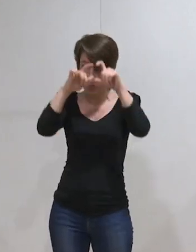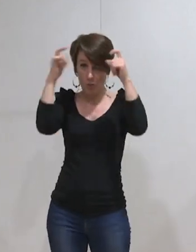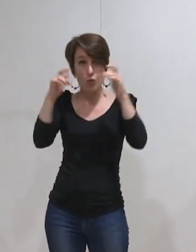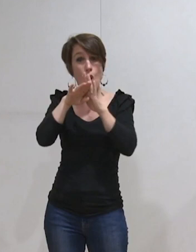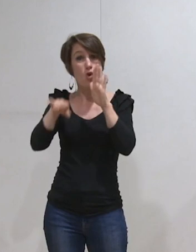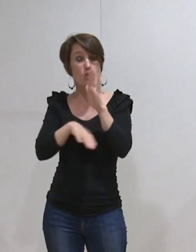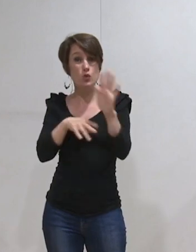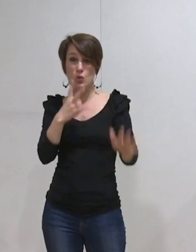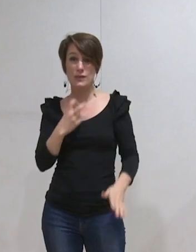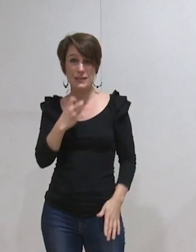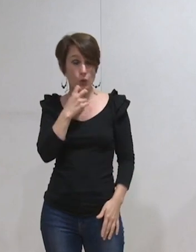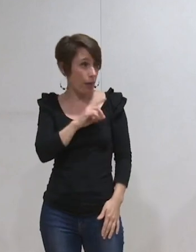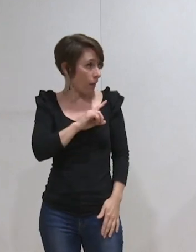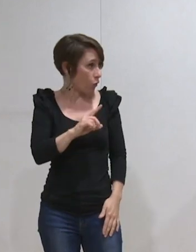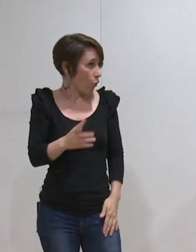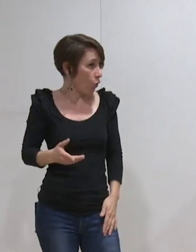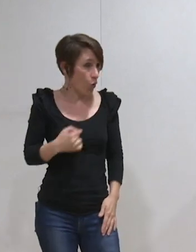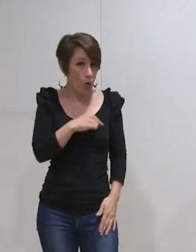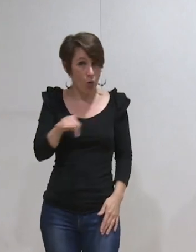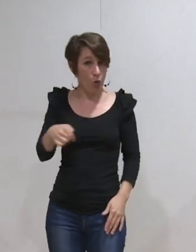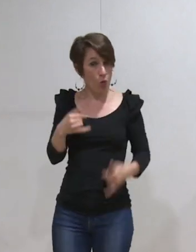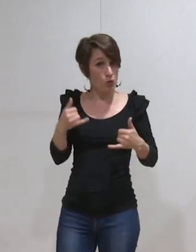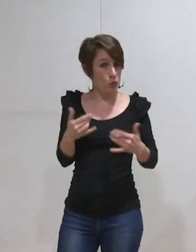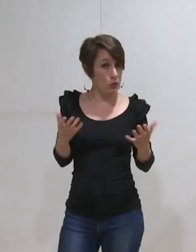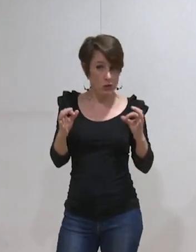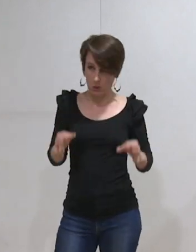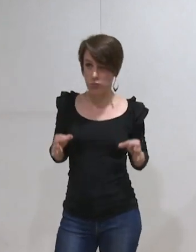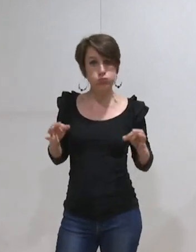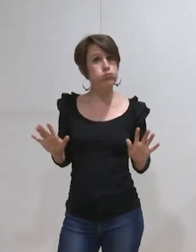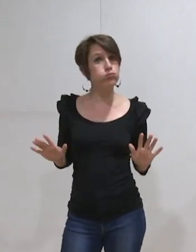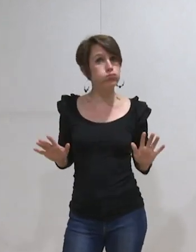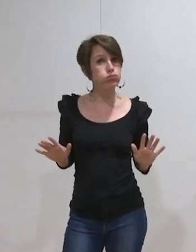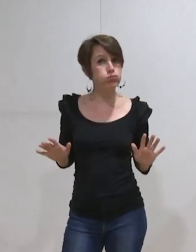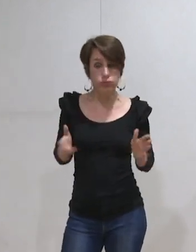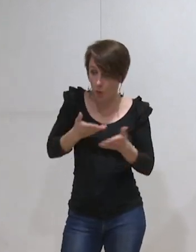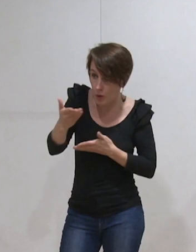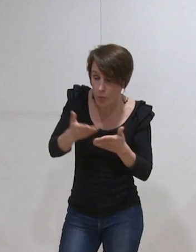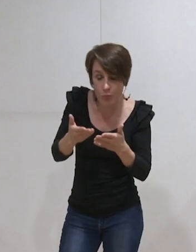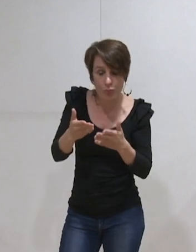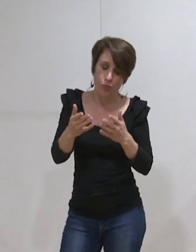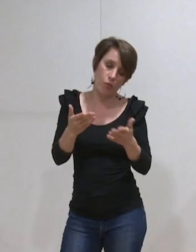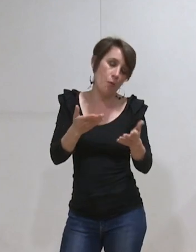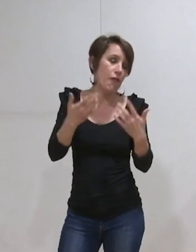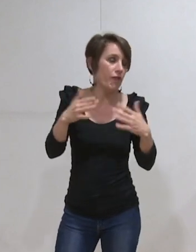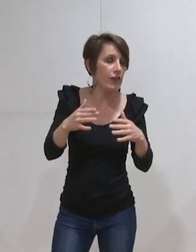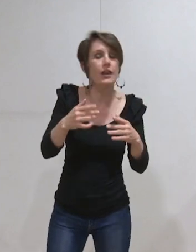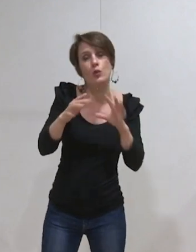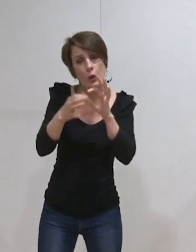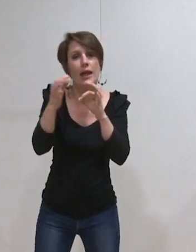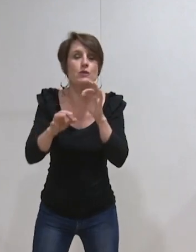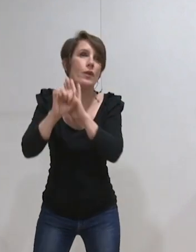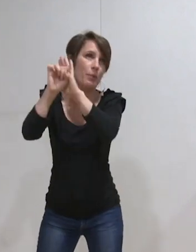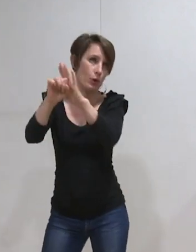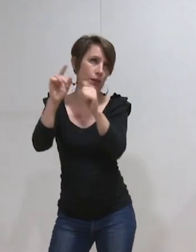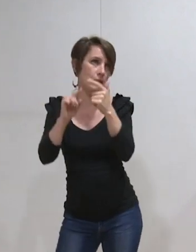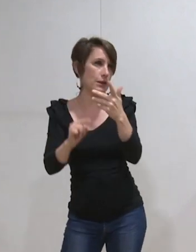municipaux qui sont autour de ces de ces bans ici bah non on en est toujours pas là on en est toujours à des discours